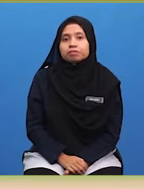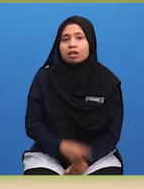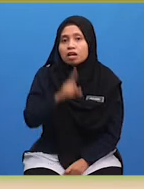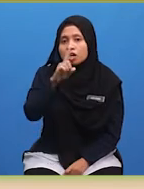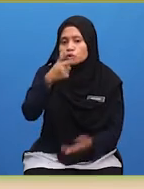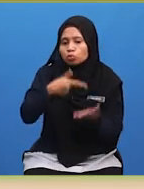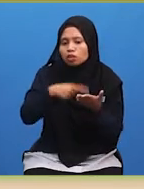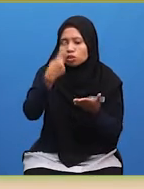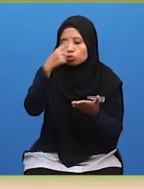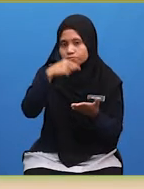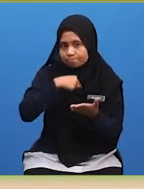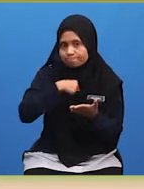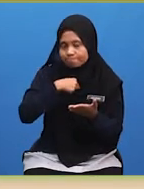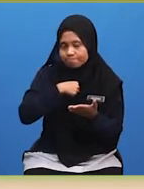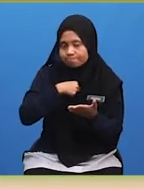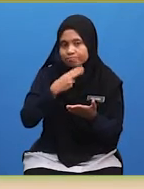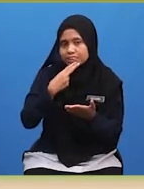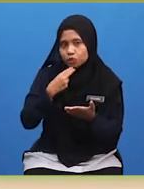Satu lagi untuk saya.